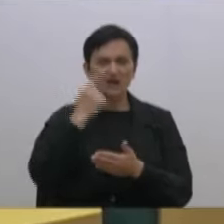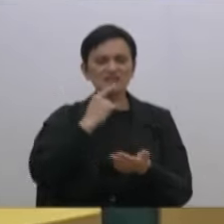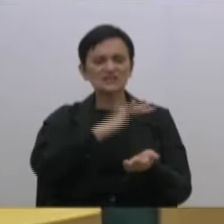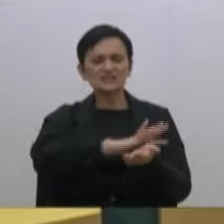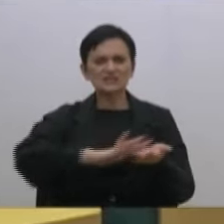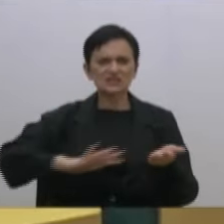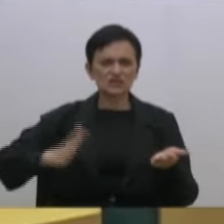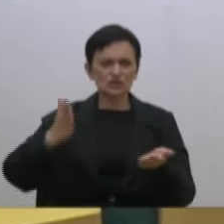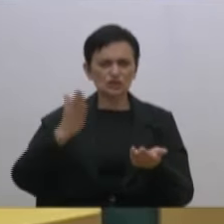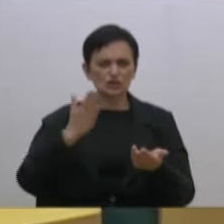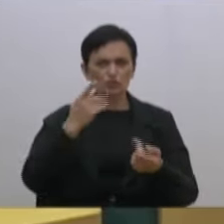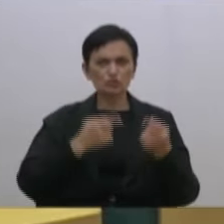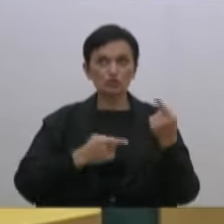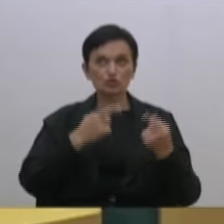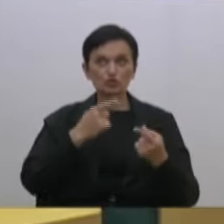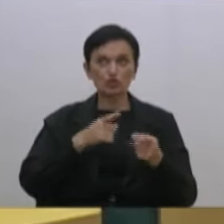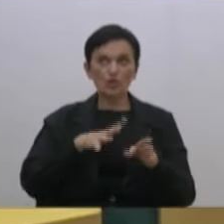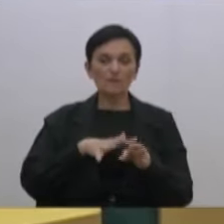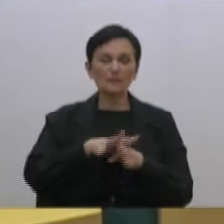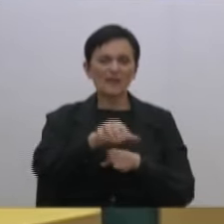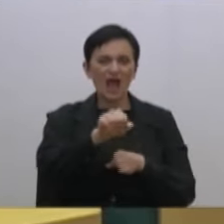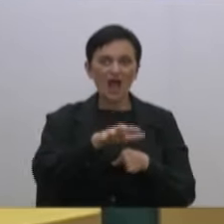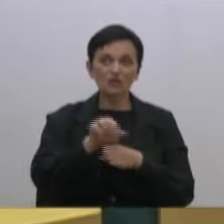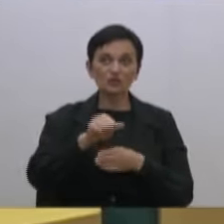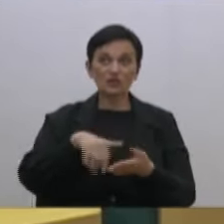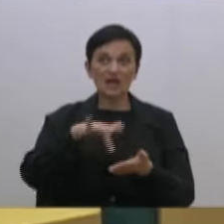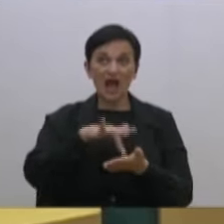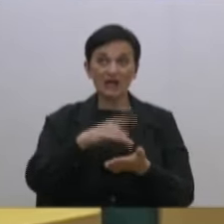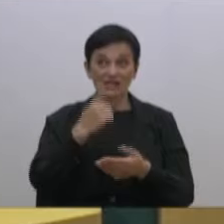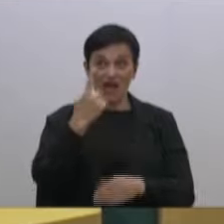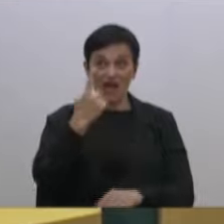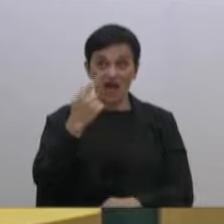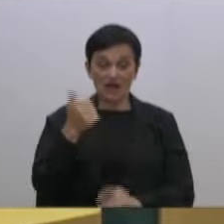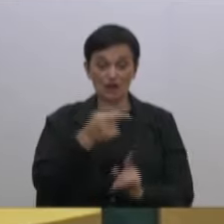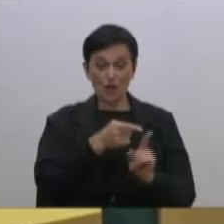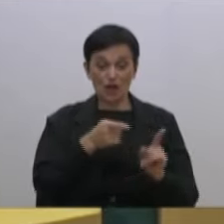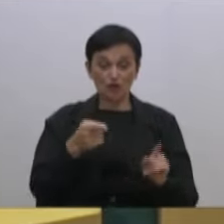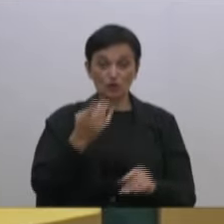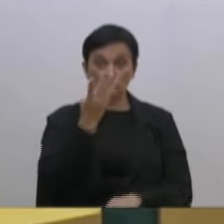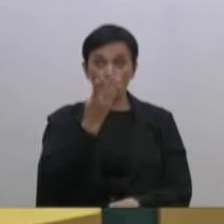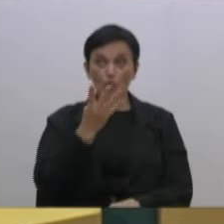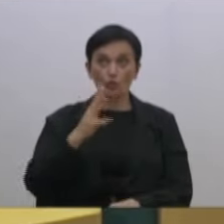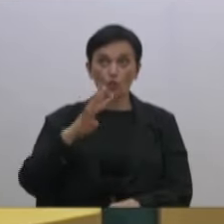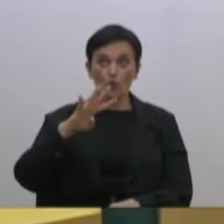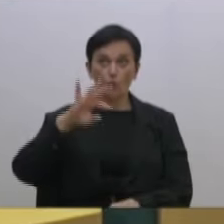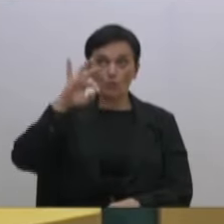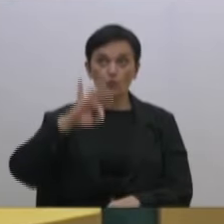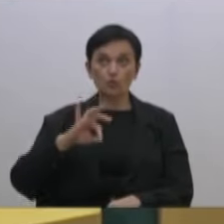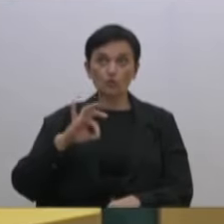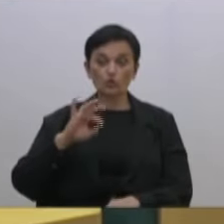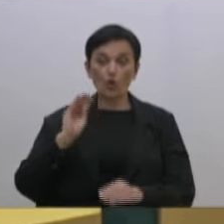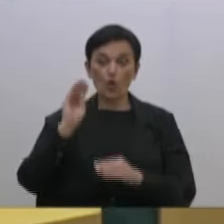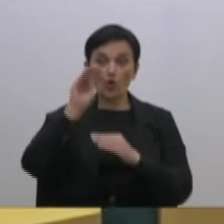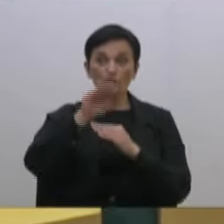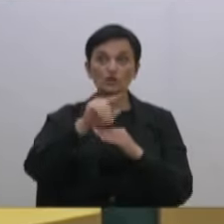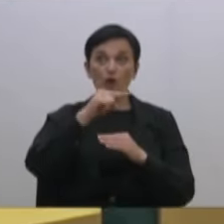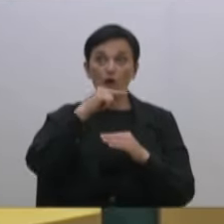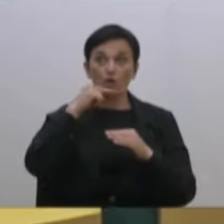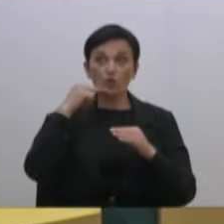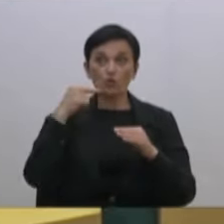მღვრელი ბრძოლა, რომ ნადგურდება ქალაქები და სოფლები. აი ერთ კვირაში 44%-ით გაიზარდა და მთელი ეს ტვირთები რუსეთის